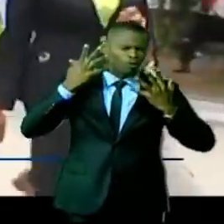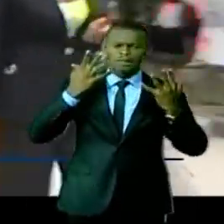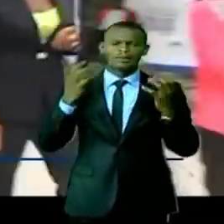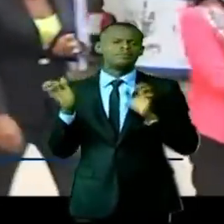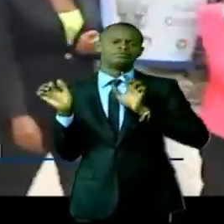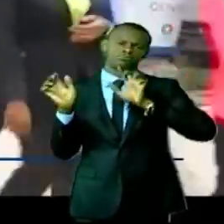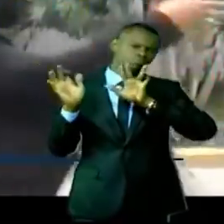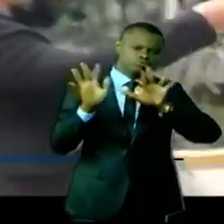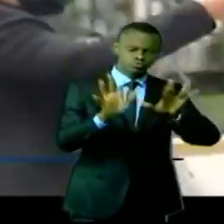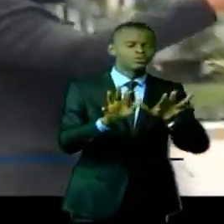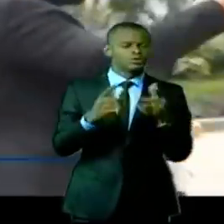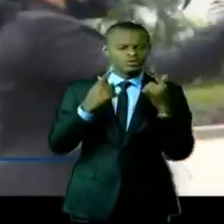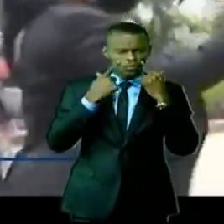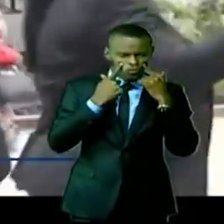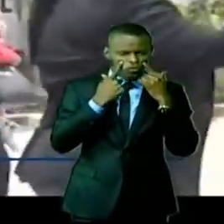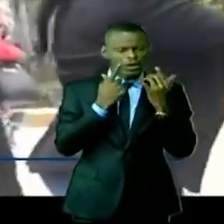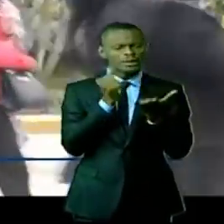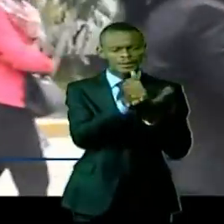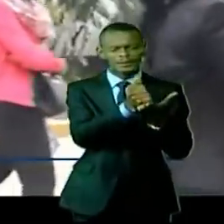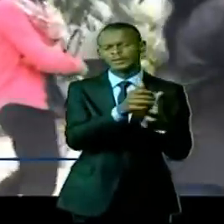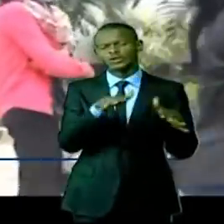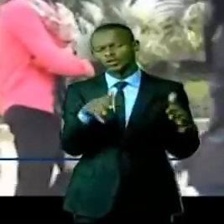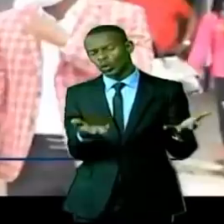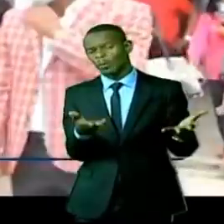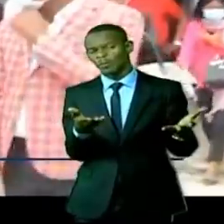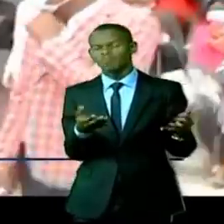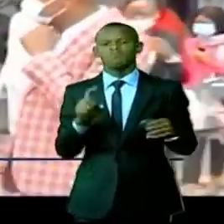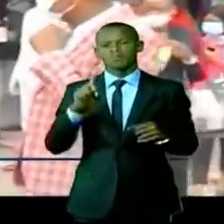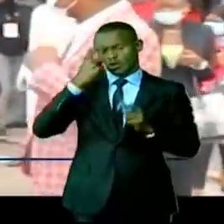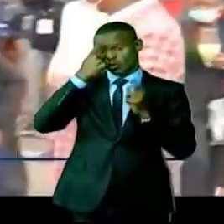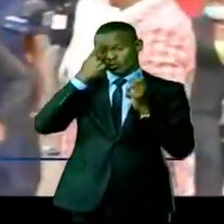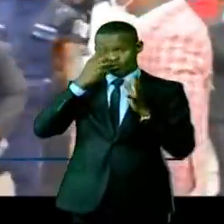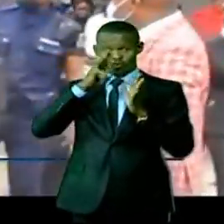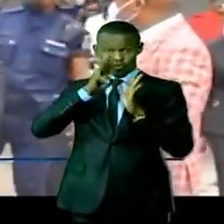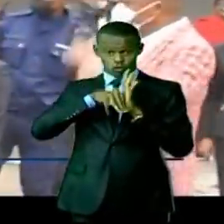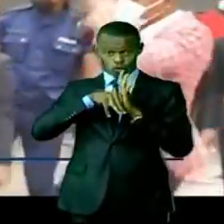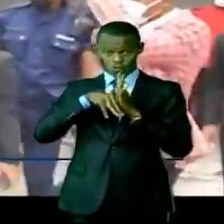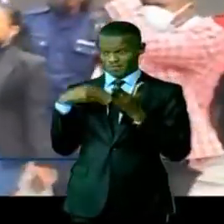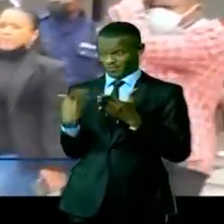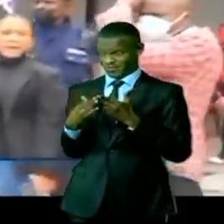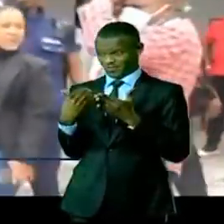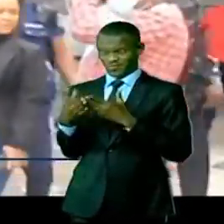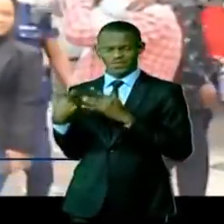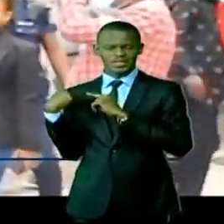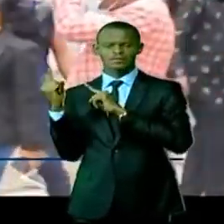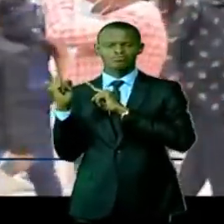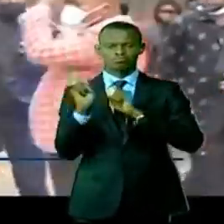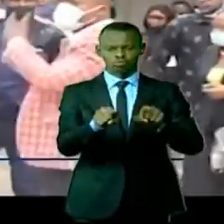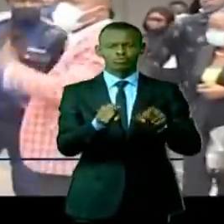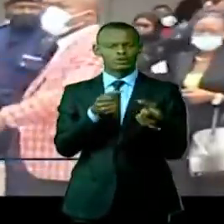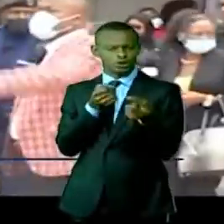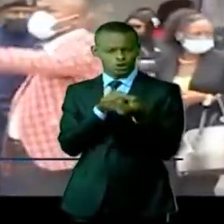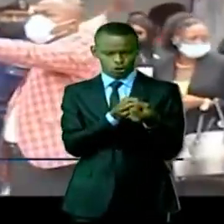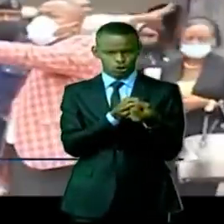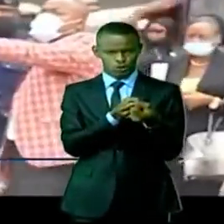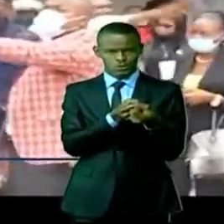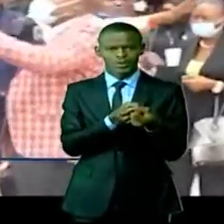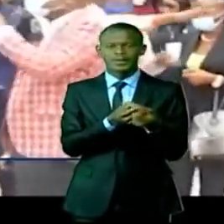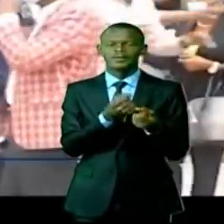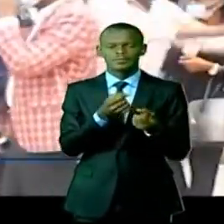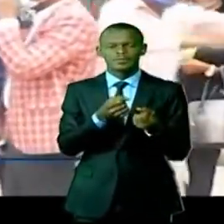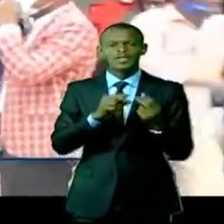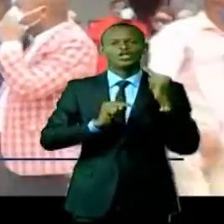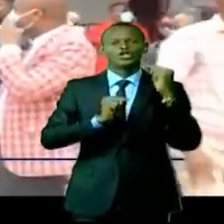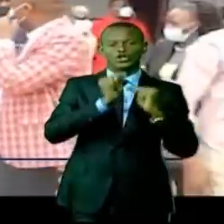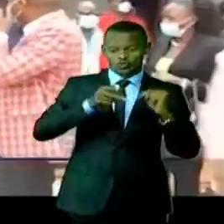tension. Le gouvernement agit en urgence pour prendre en charge les victimes et au niveau provincial, la ministre